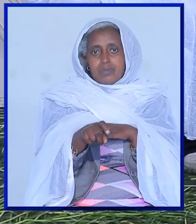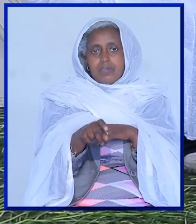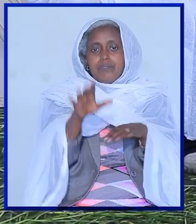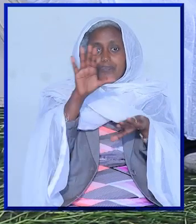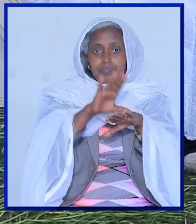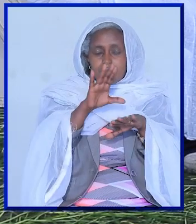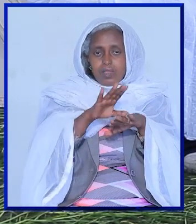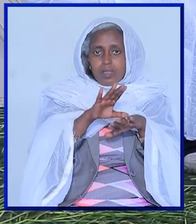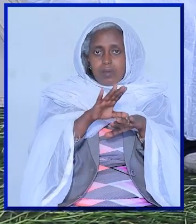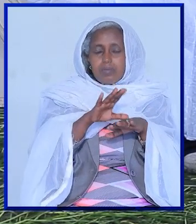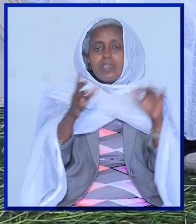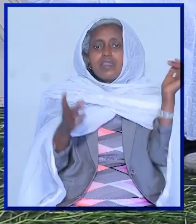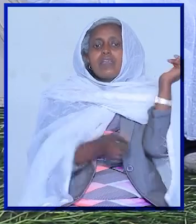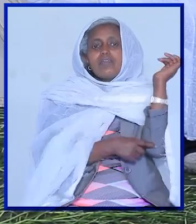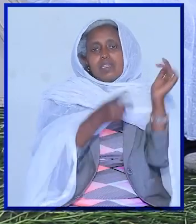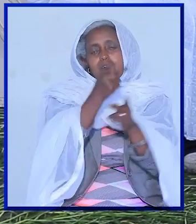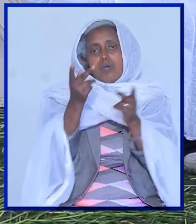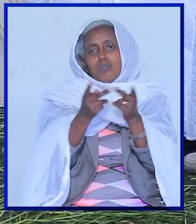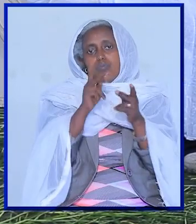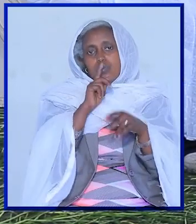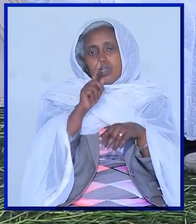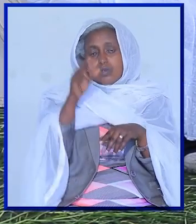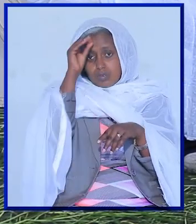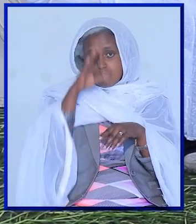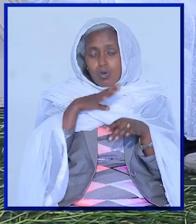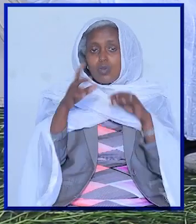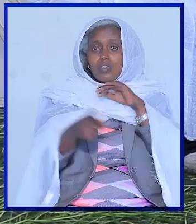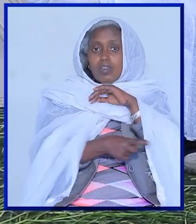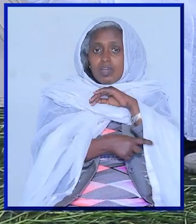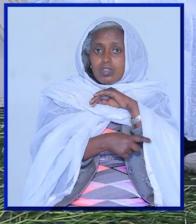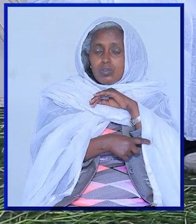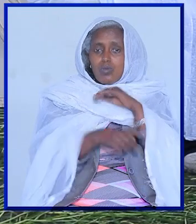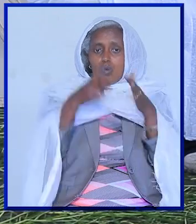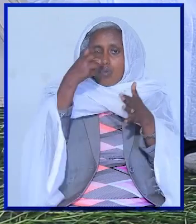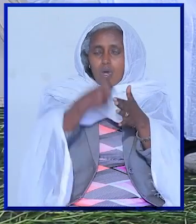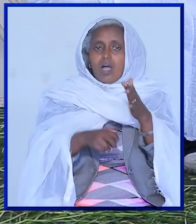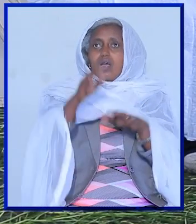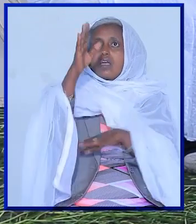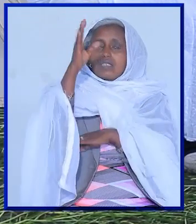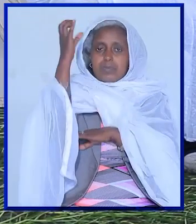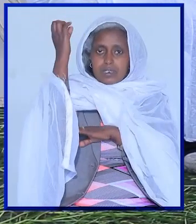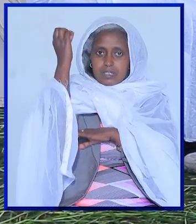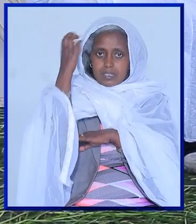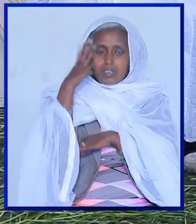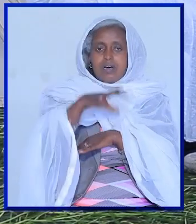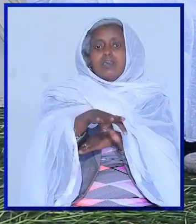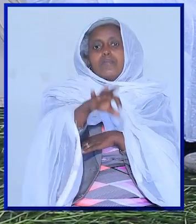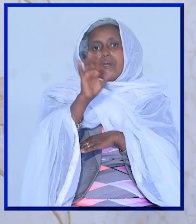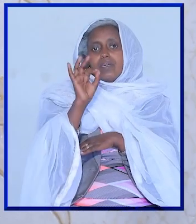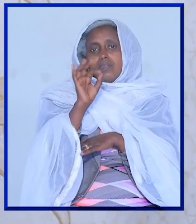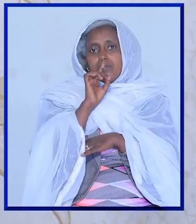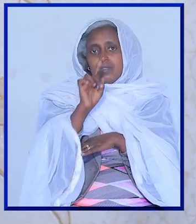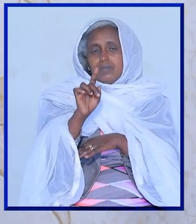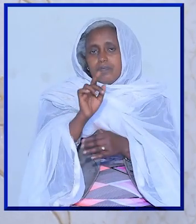ገዳም እንዲያውም የፈተና ቦታ ነው። ሰው ተፈትኖ ዋጋ ከእግዚአብሔር ጸጋ የሚያገኝበት ቦታ